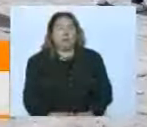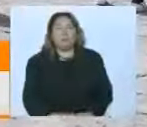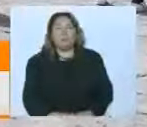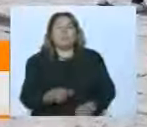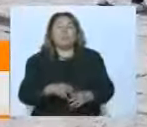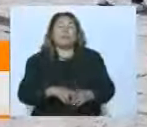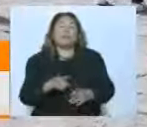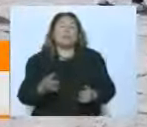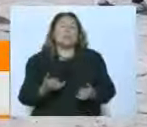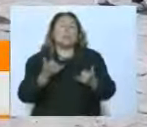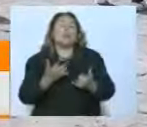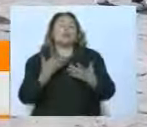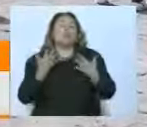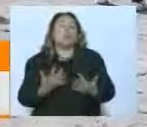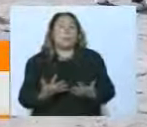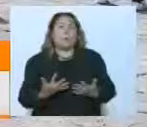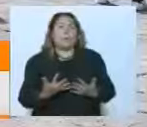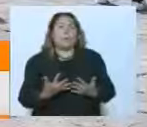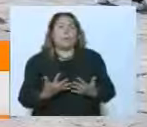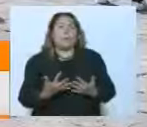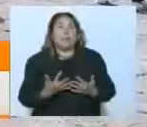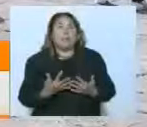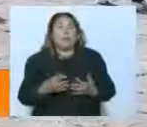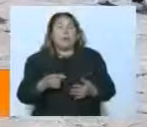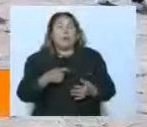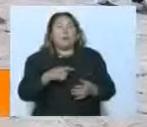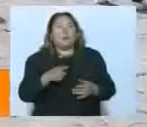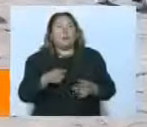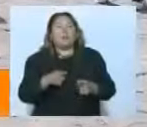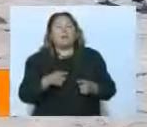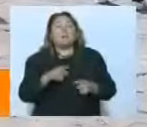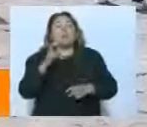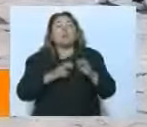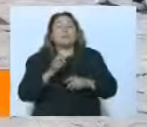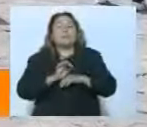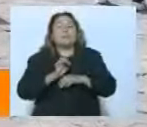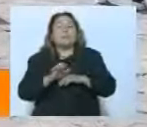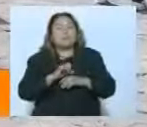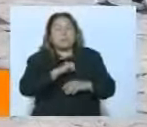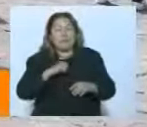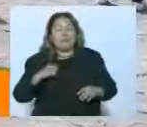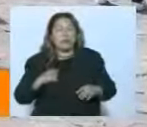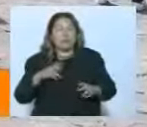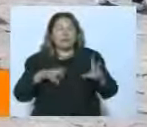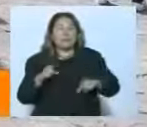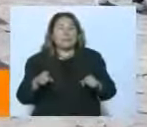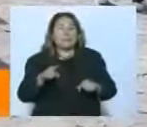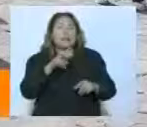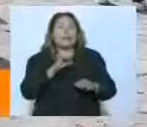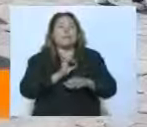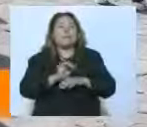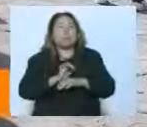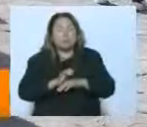бері ұстап келе жатқан қаншама казаводтар бар, орысшалап айтқанда, қазір олар енді производитель өздері селекциясынан ешкі лақтар шығарып